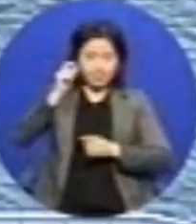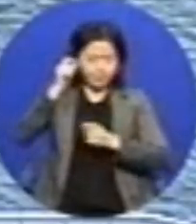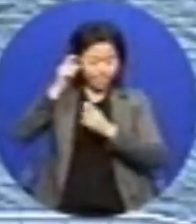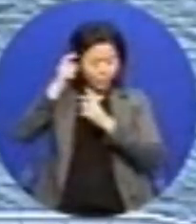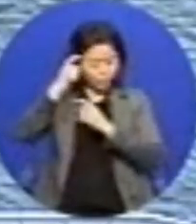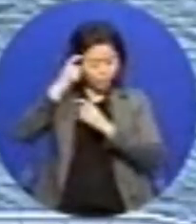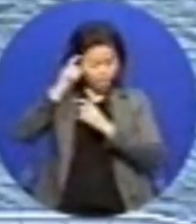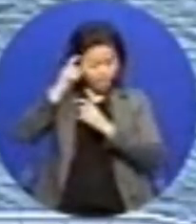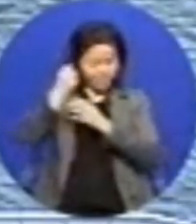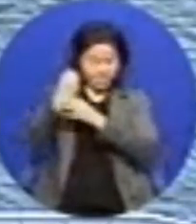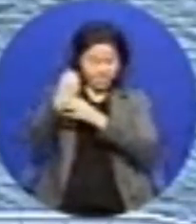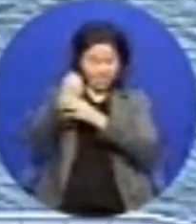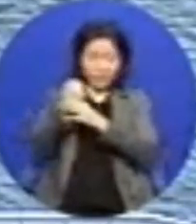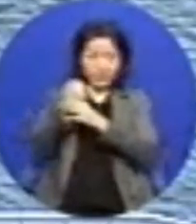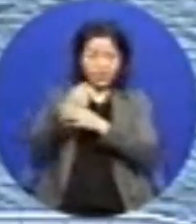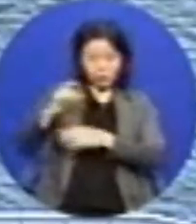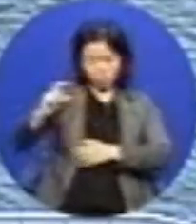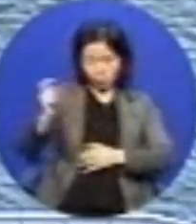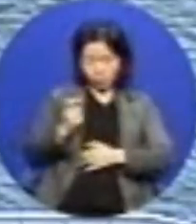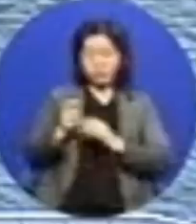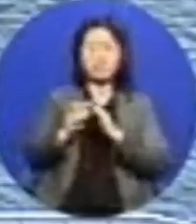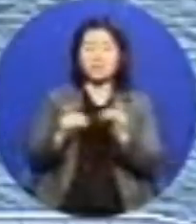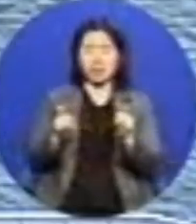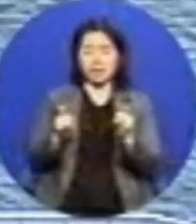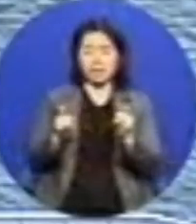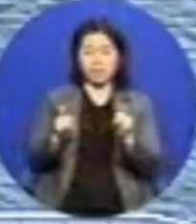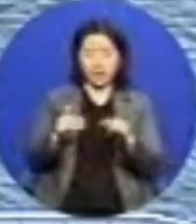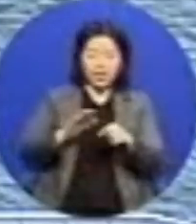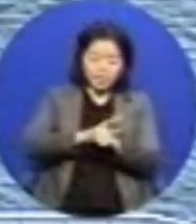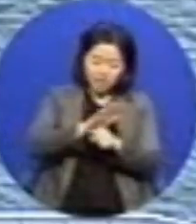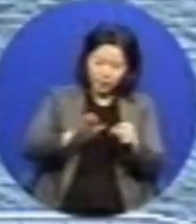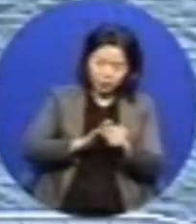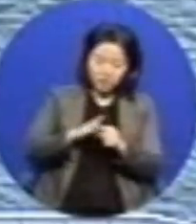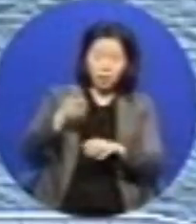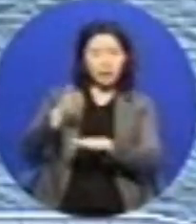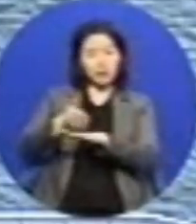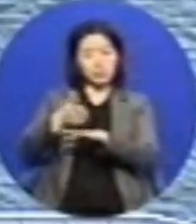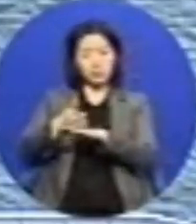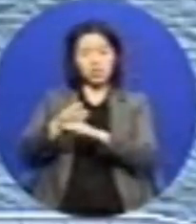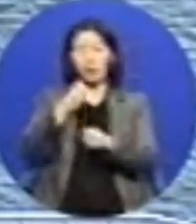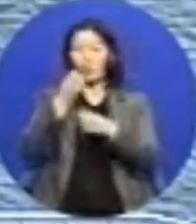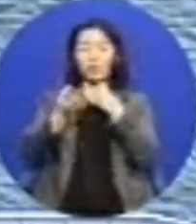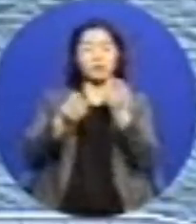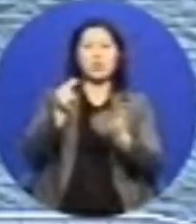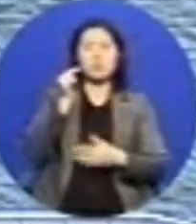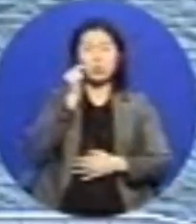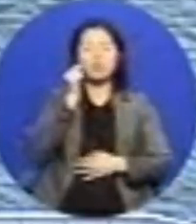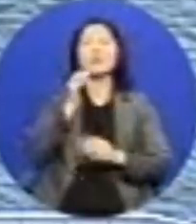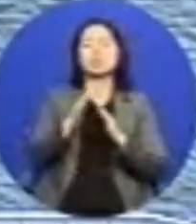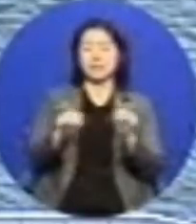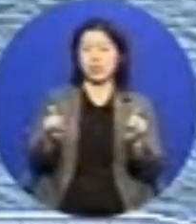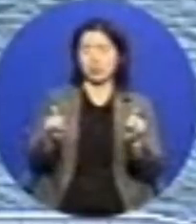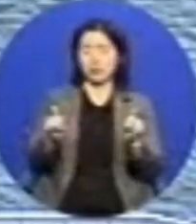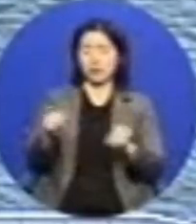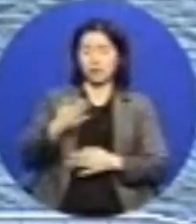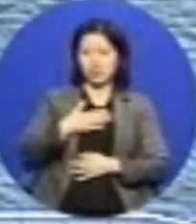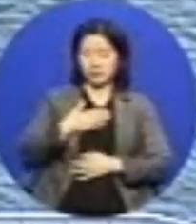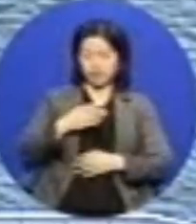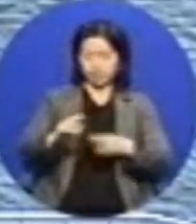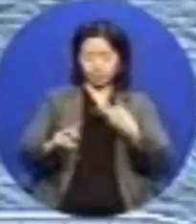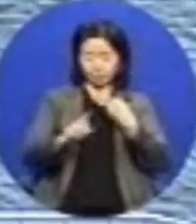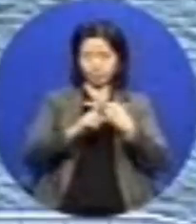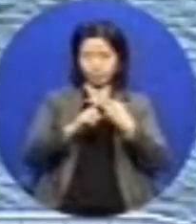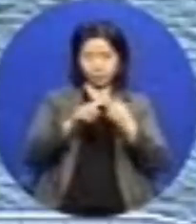들어 사랑합니다 감사합니다 이런 고백을 못하는 사람이에요 저희 딸이 중학교에 들어갔을 때